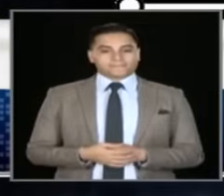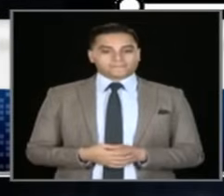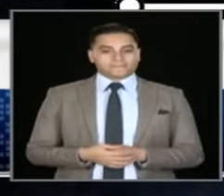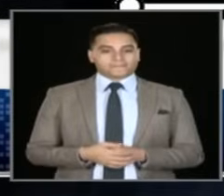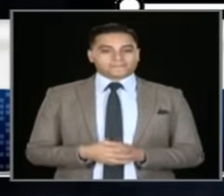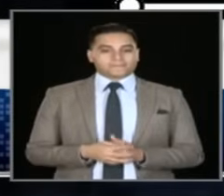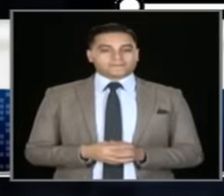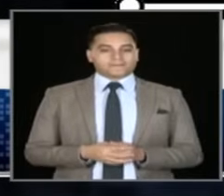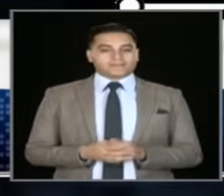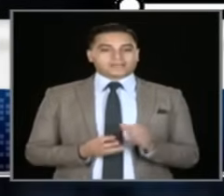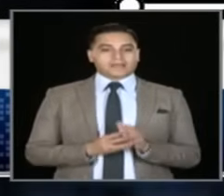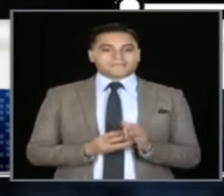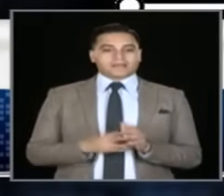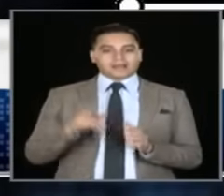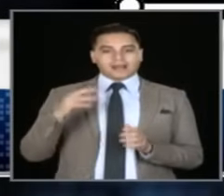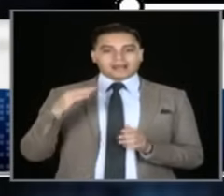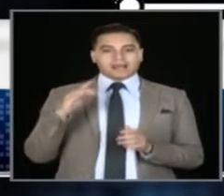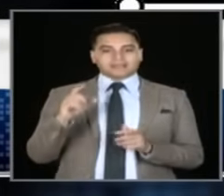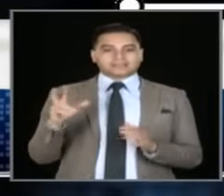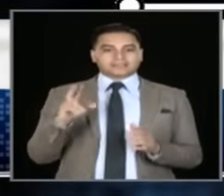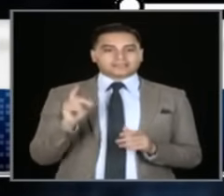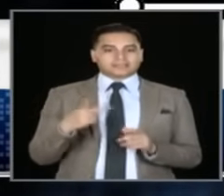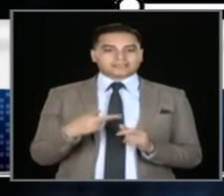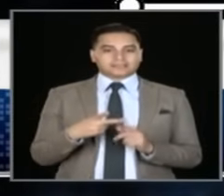جامعة الحسن الثاني.